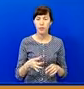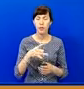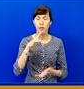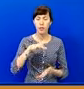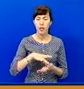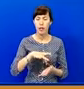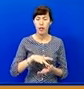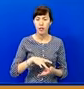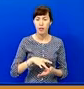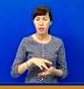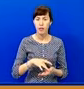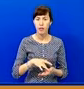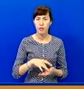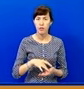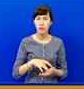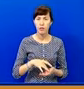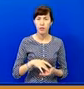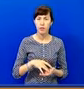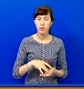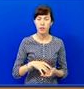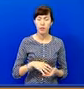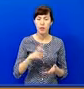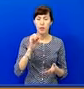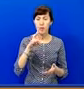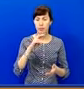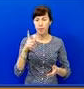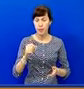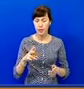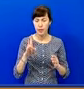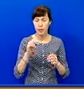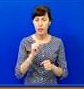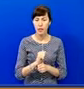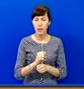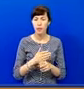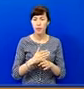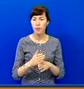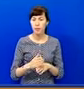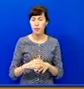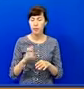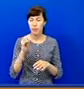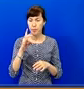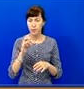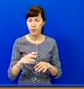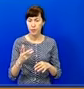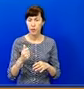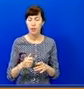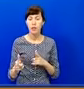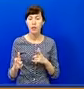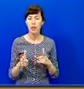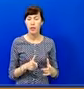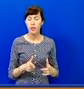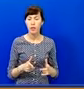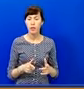әкімдері аудан қаларда орналасқан жанар жағармай құю бекеттеріне бөлініп жатқан жанар жағармайдың есебін жүргізіп